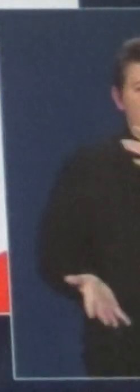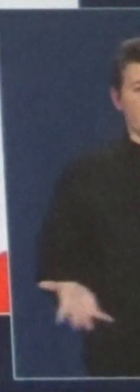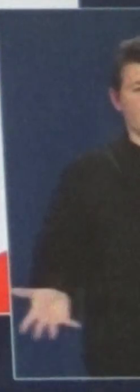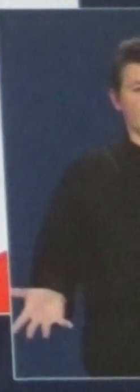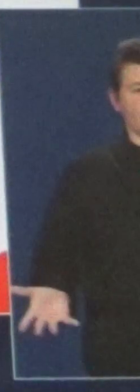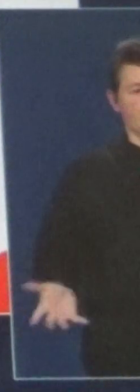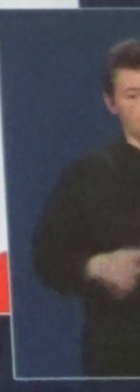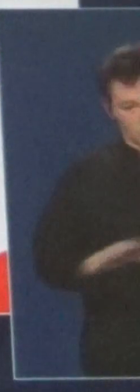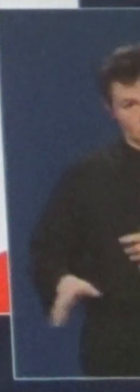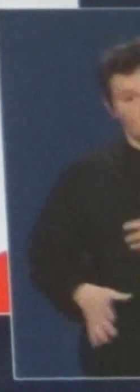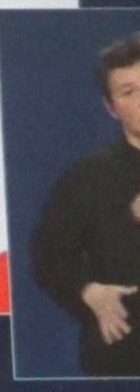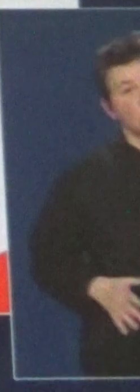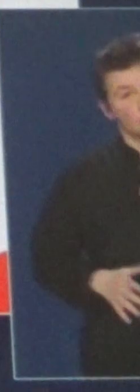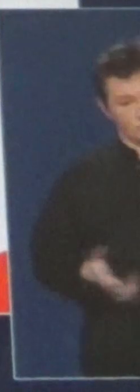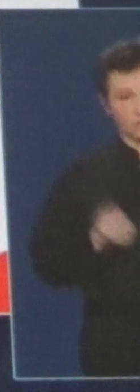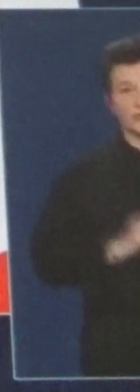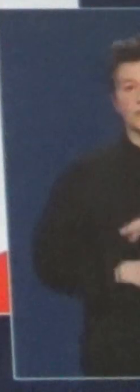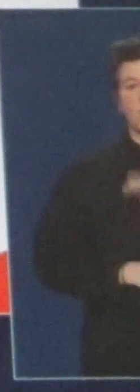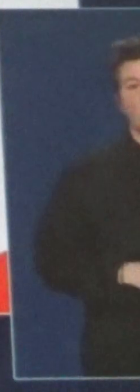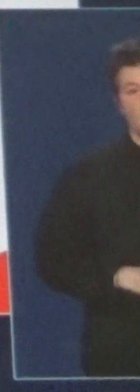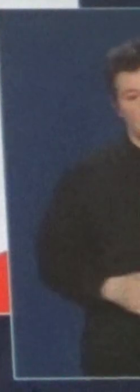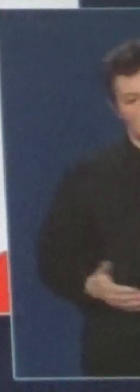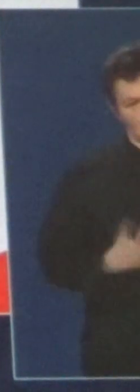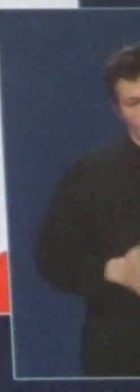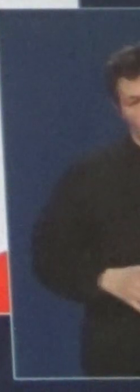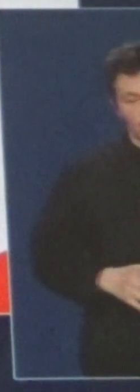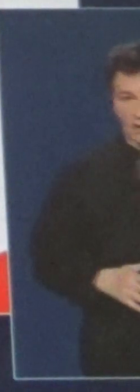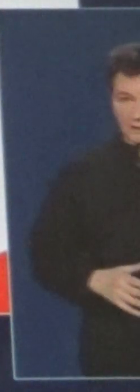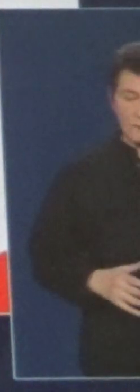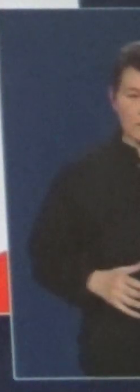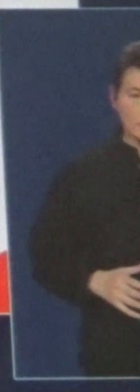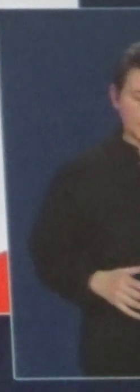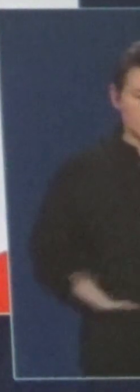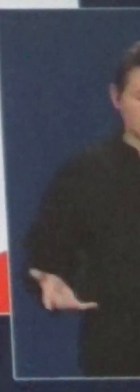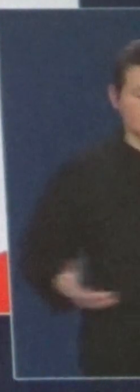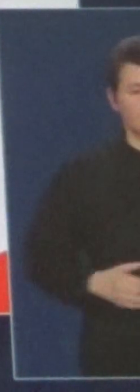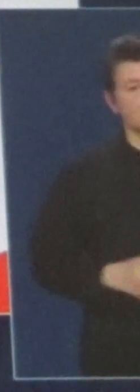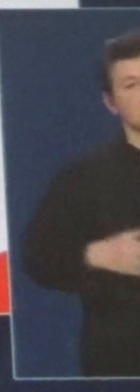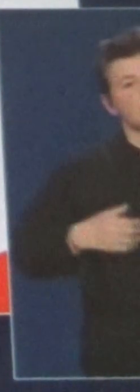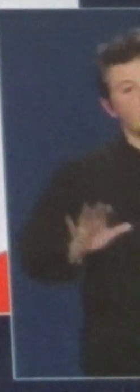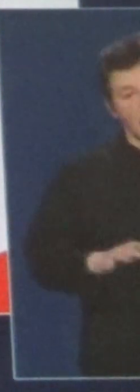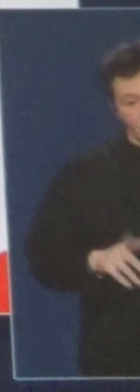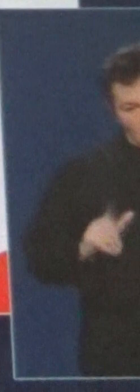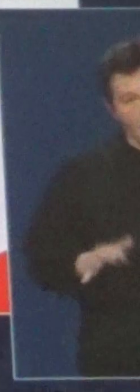Waterloo, Waterloo, tu te crois fort, tu n'as jamais été si faible.